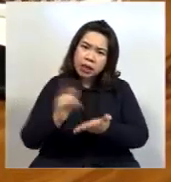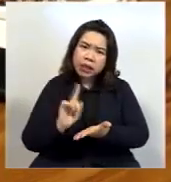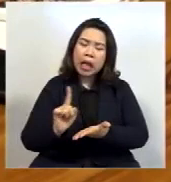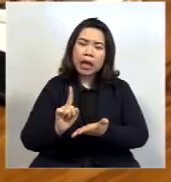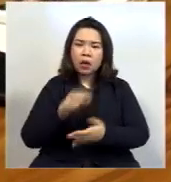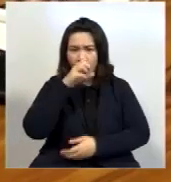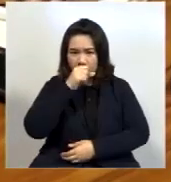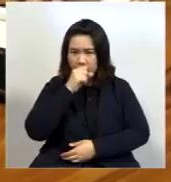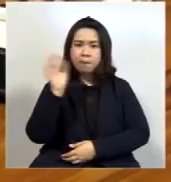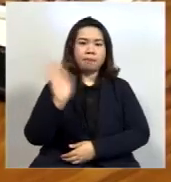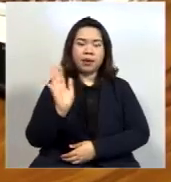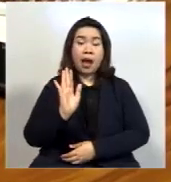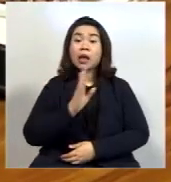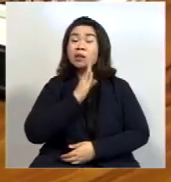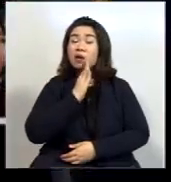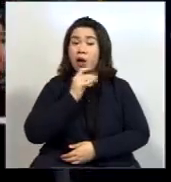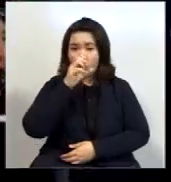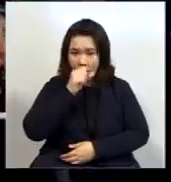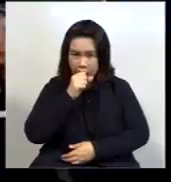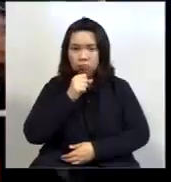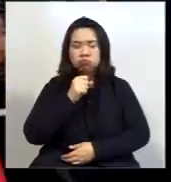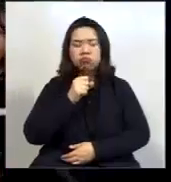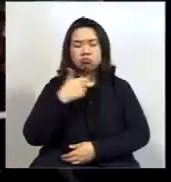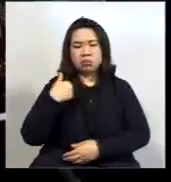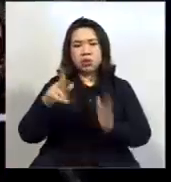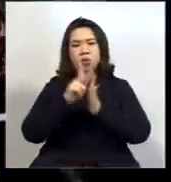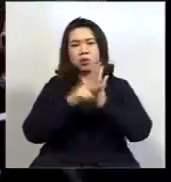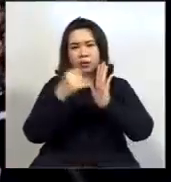กปิดข้อมูลเด็ดขาดไม่เช่นนั้นจะมีโทษตามกฎหม